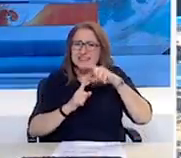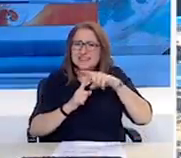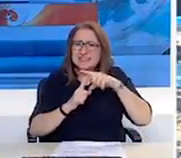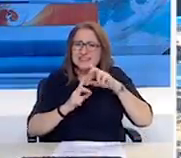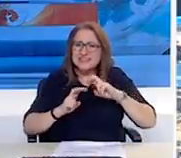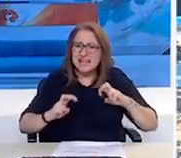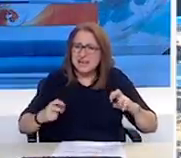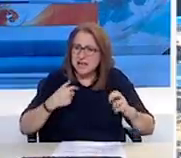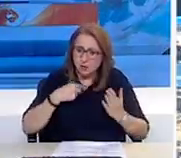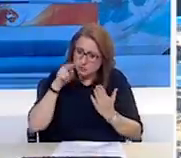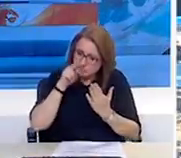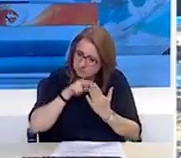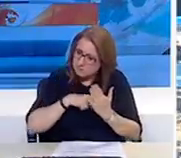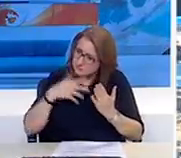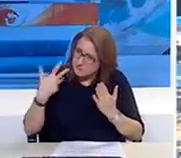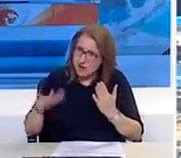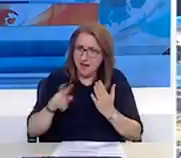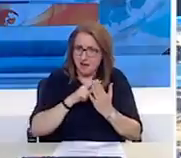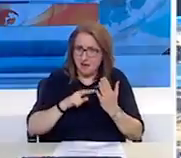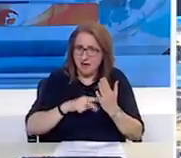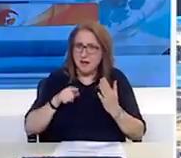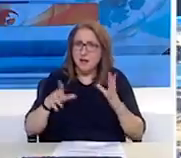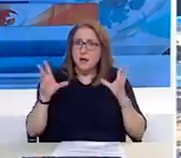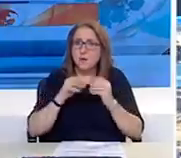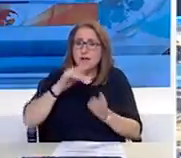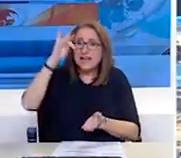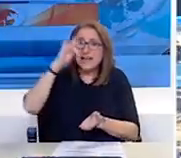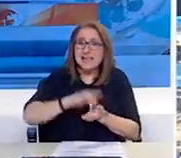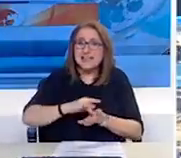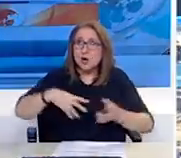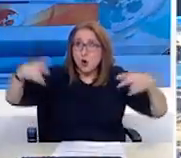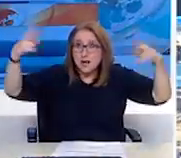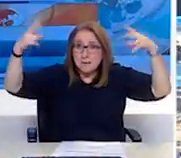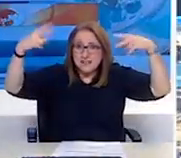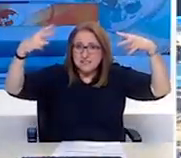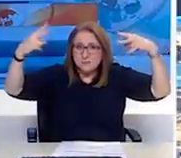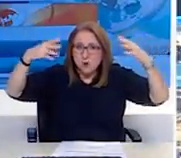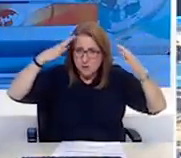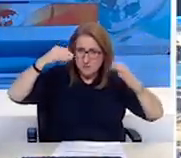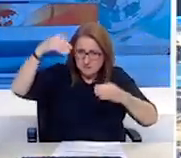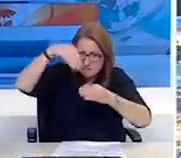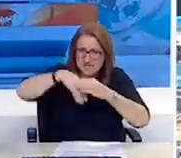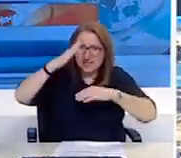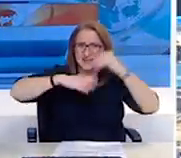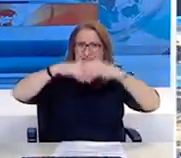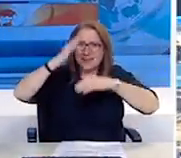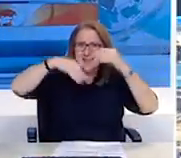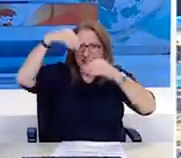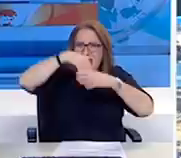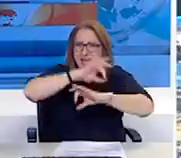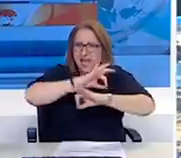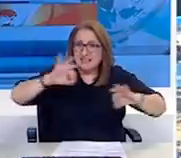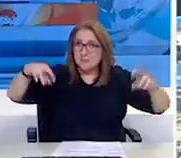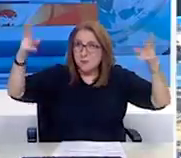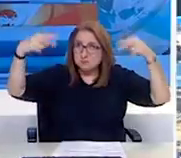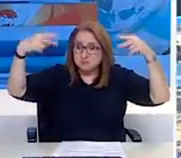έχω διαβάσει προσεκτικά και αφορούν κεντρικές μονάδες κλιματισμού που αφορούν κάποιες από τις ιδιοκτησίες στις οποίες αναφέρει τη